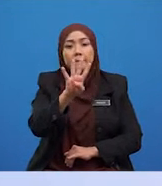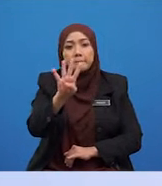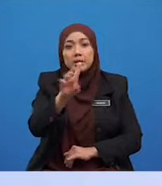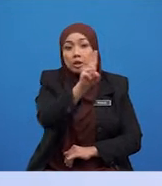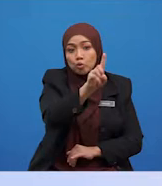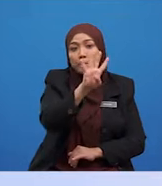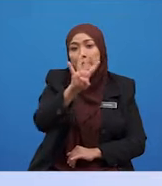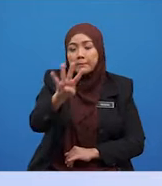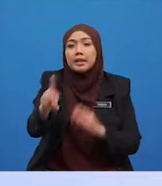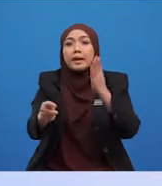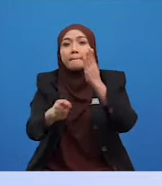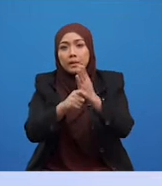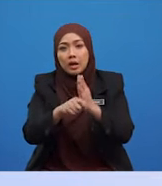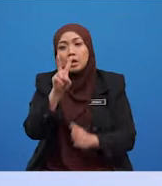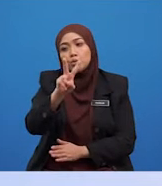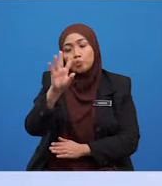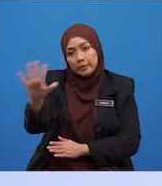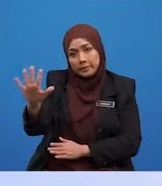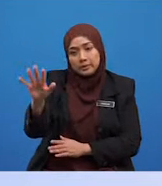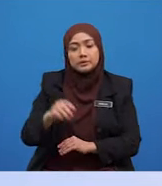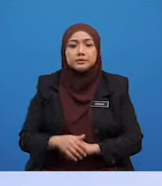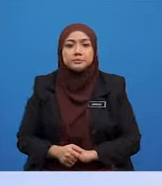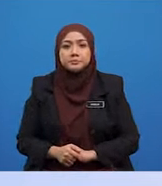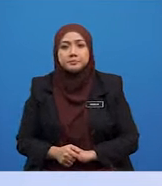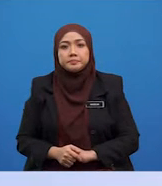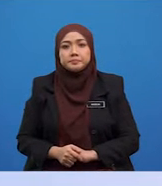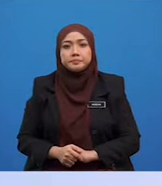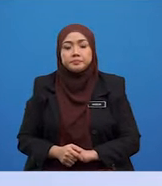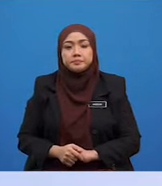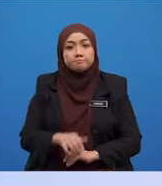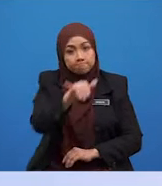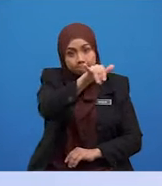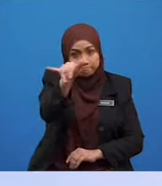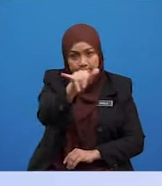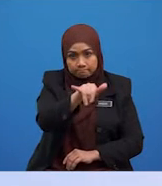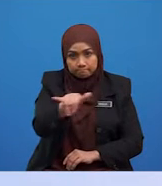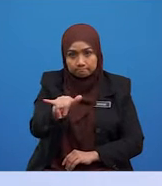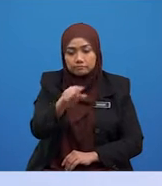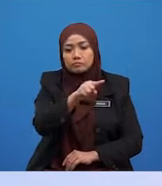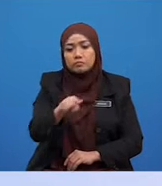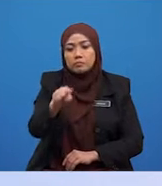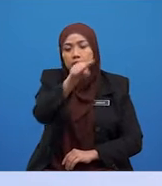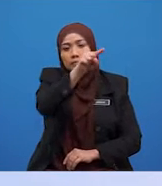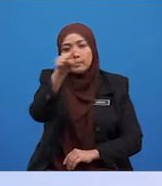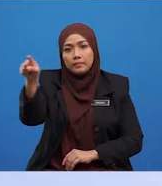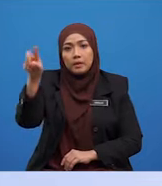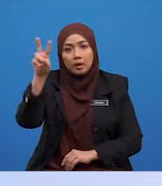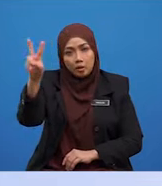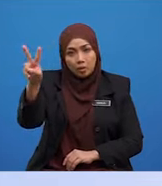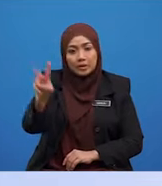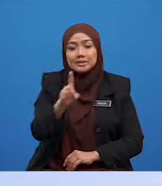144 tambah 25. OR sama dengan punca kuasa